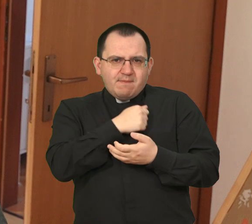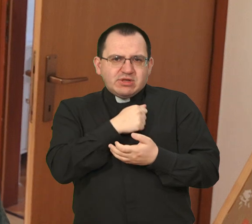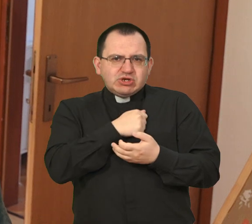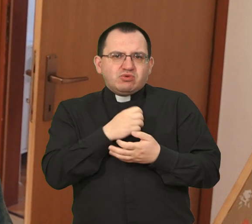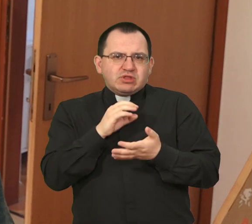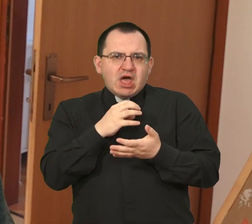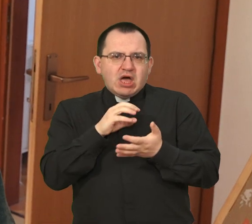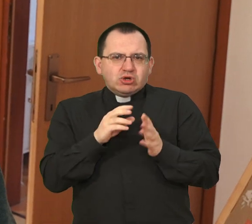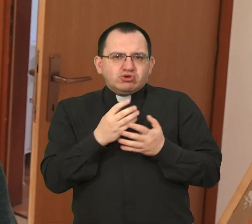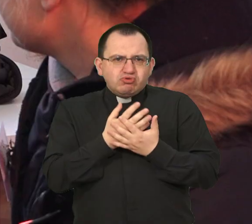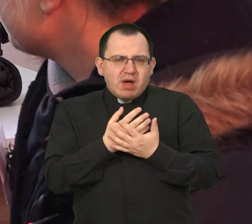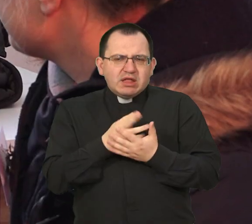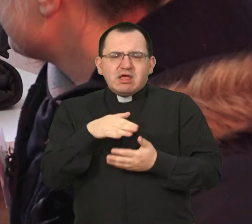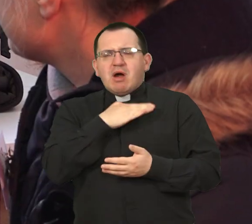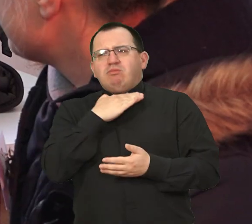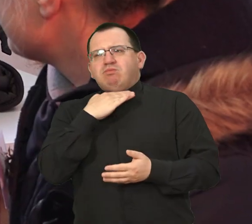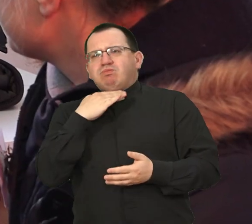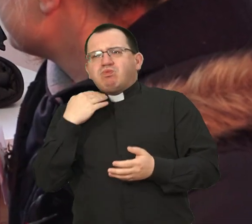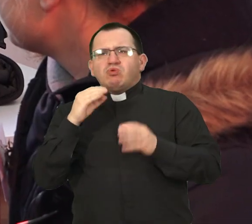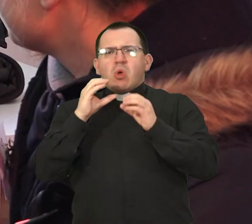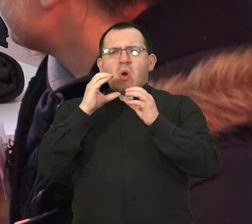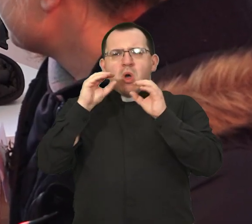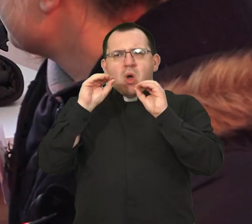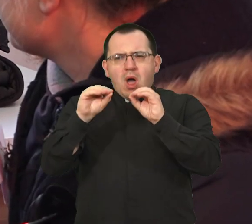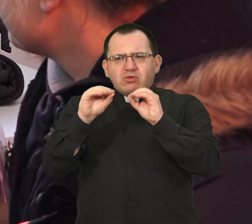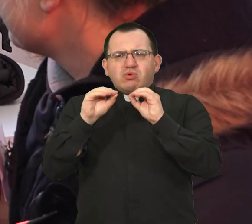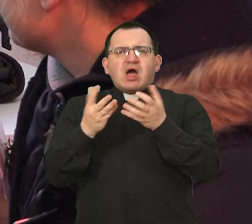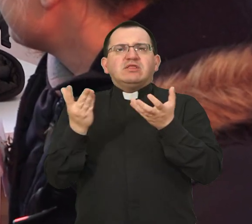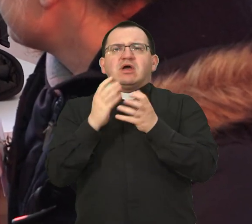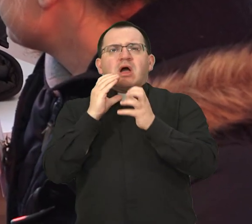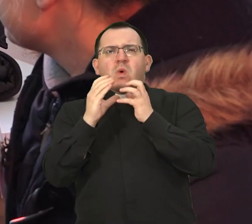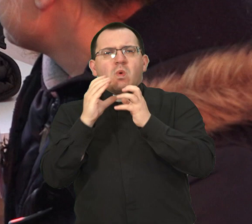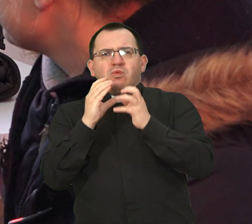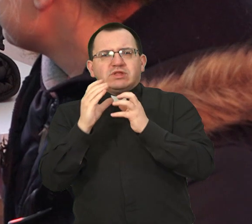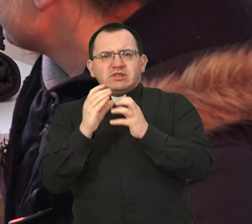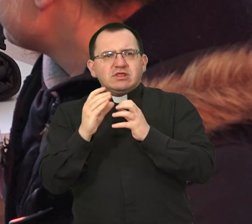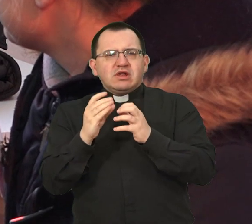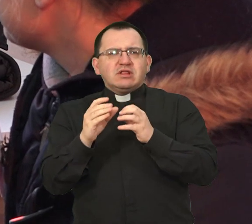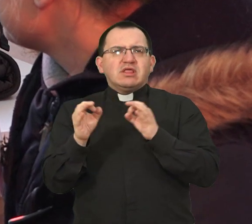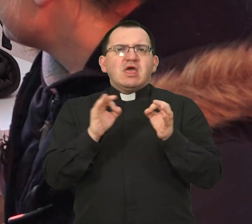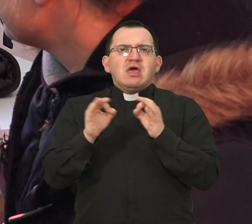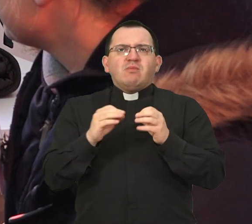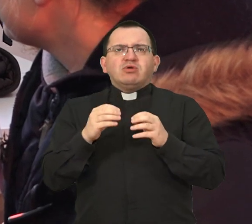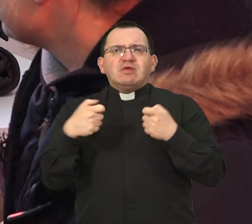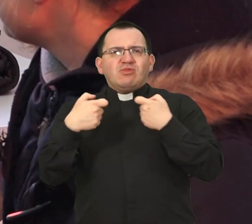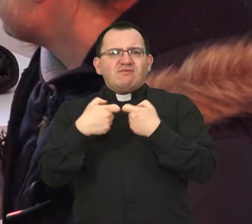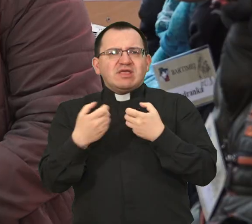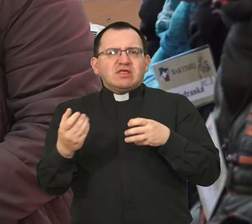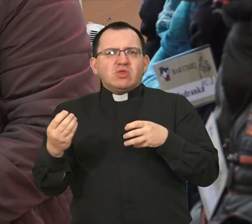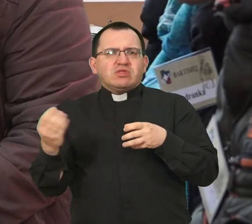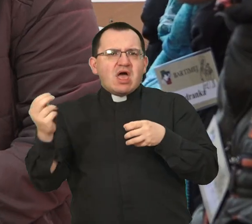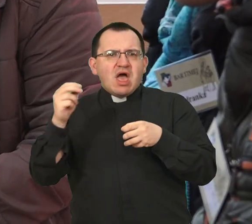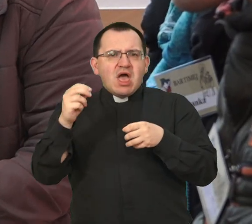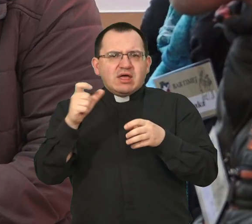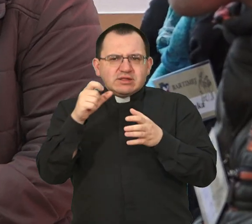puno edukacija komunikacijskih vještina, posebno vezano za zapošljavanje